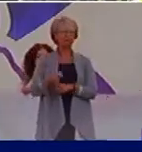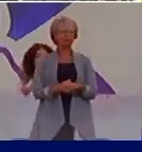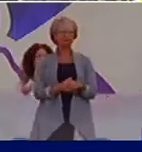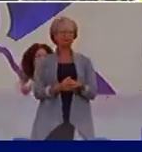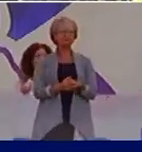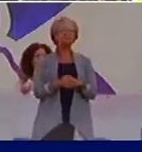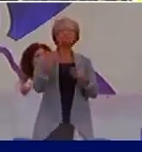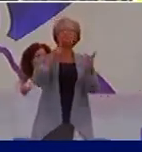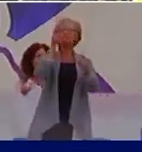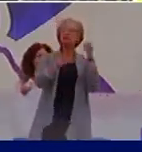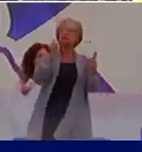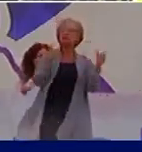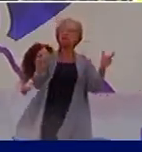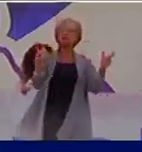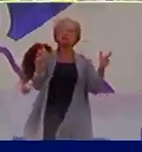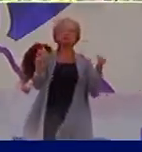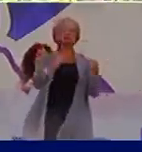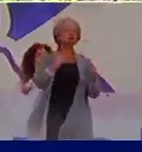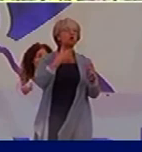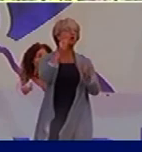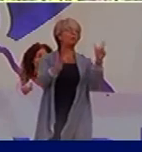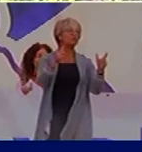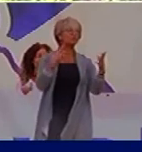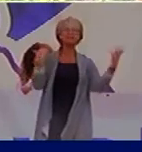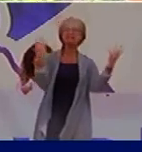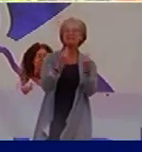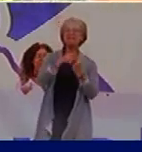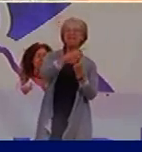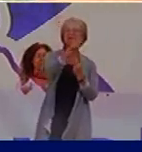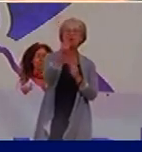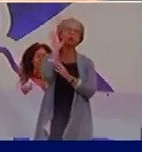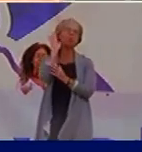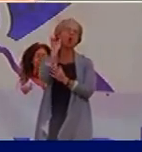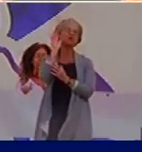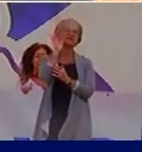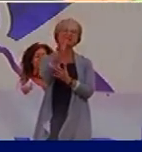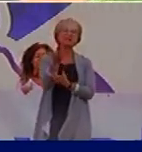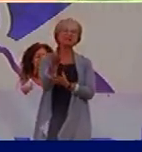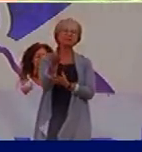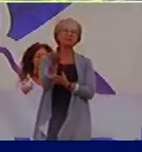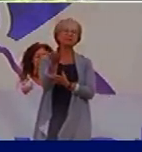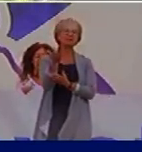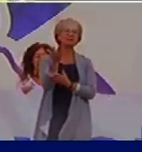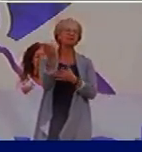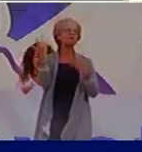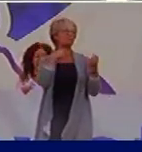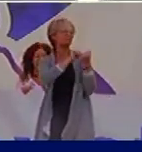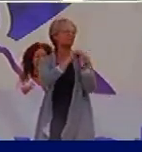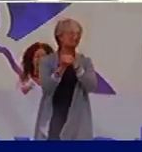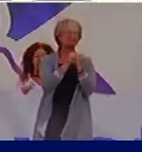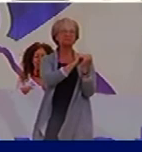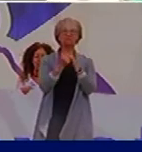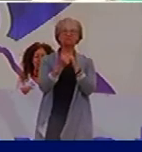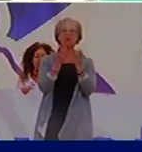Qui c'è gente, ci sono persone che insieme a voi quotidianamente si sono battute